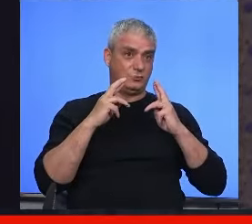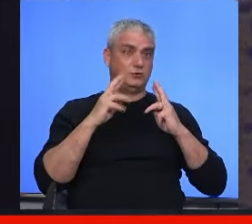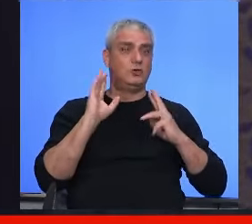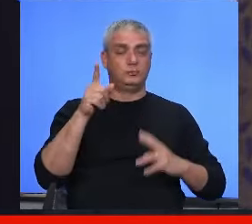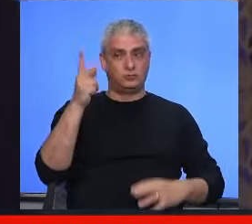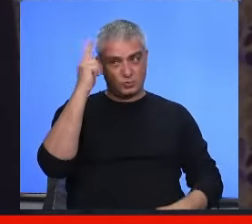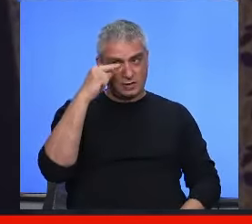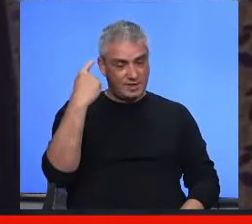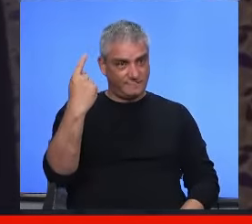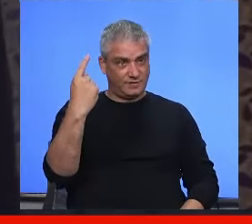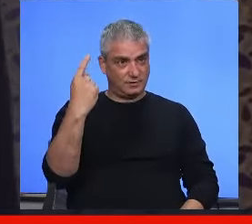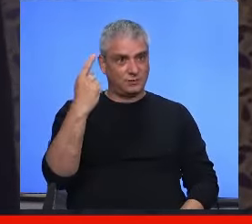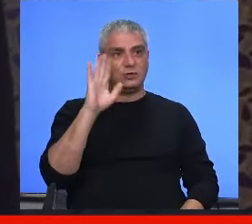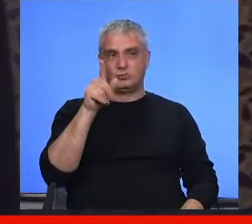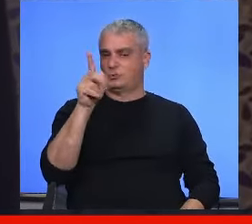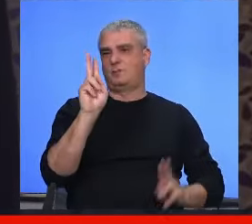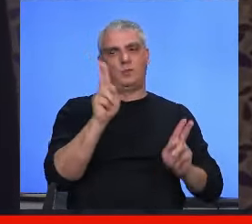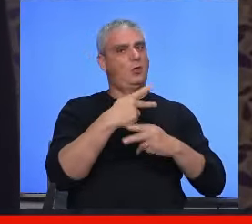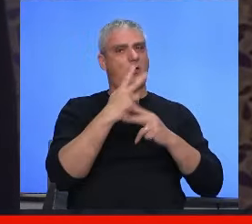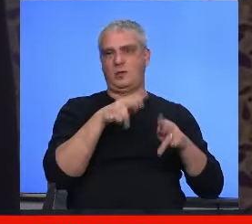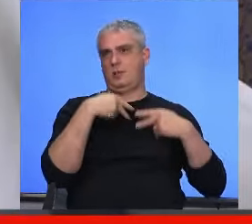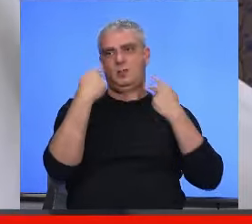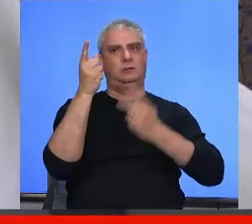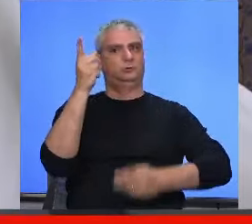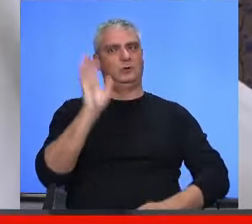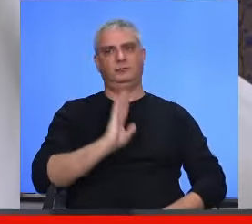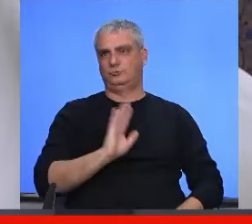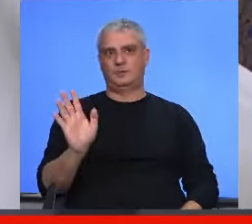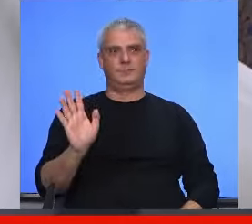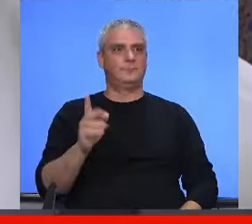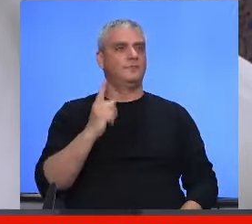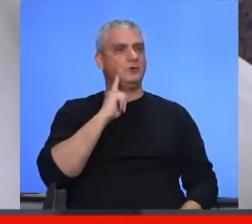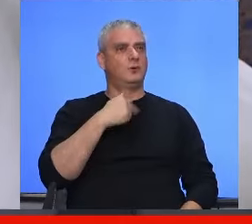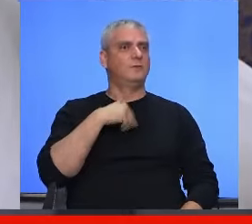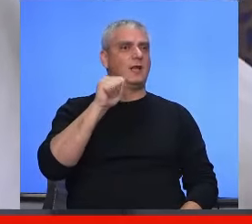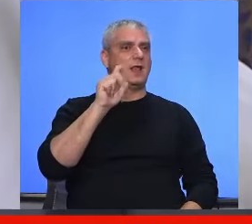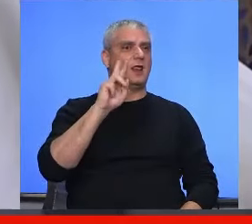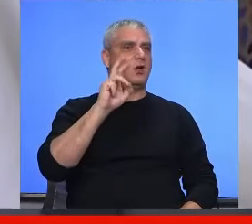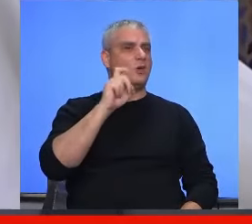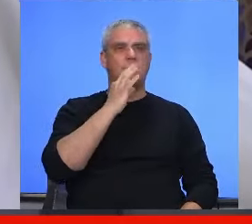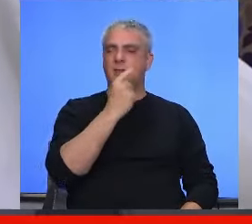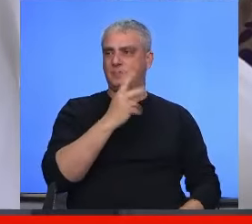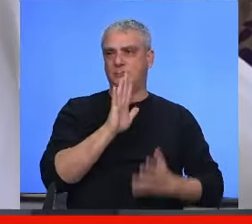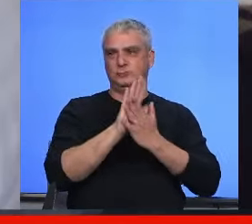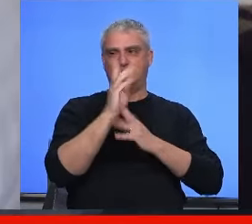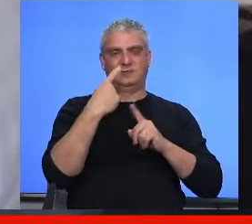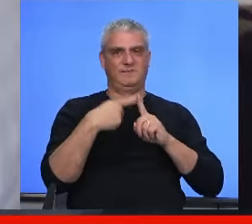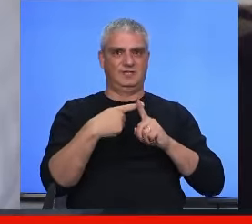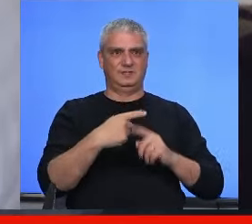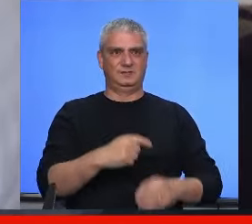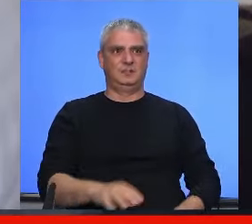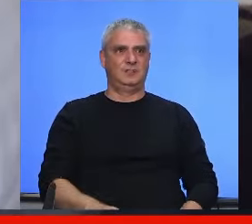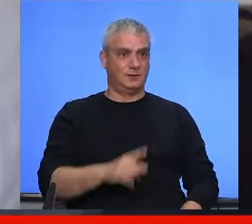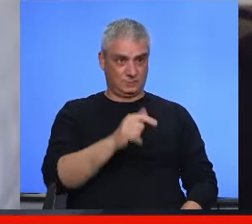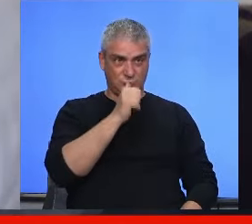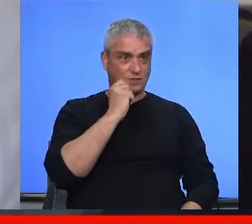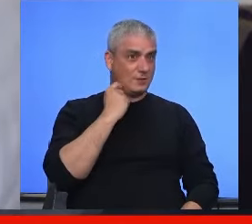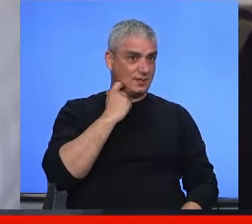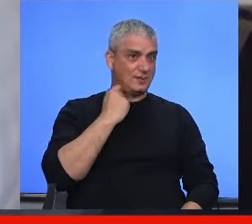שהוא יבין שהוא גם לא יכול לחזור לשם. לי קוראים אלרוי. מכמה? 12.5. אתה שותה